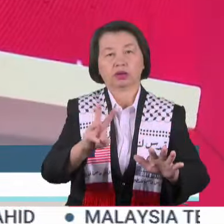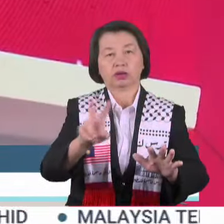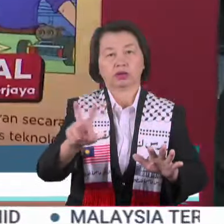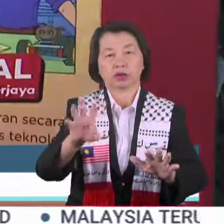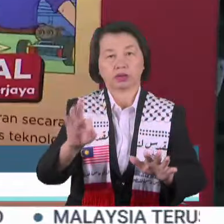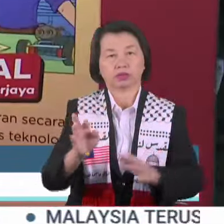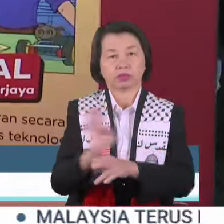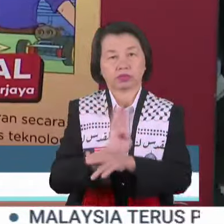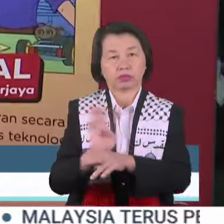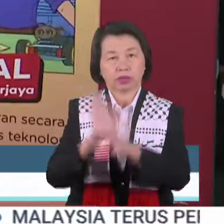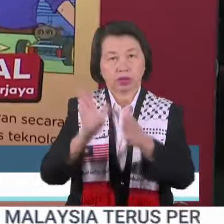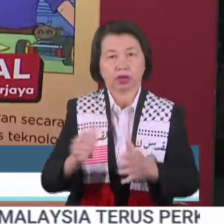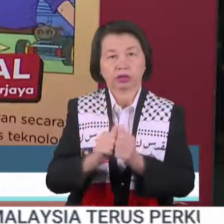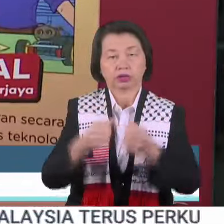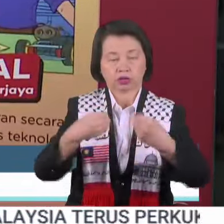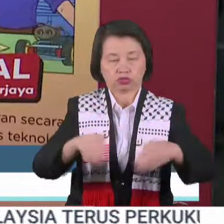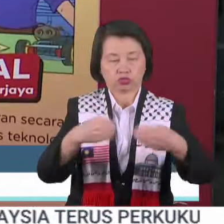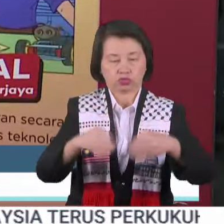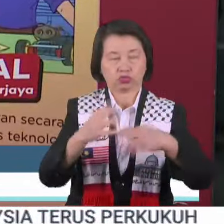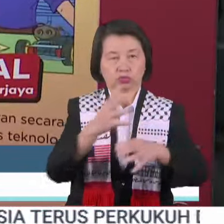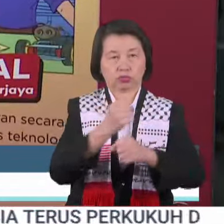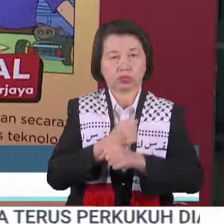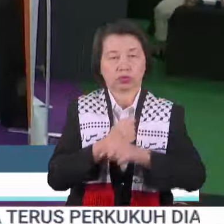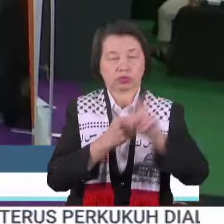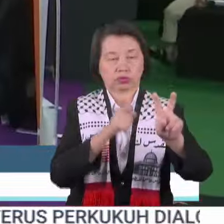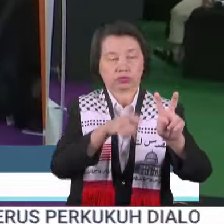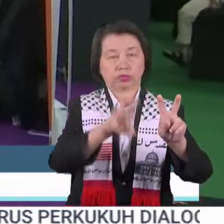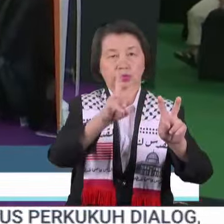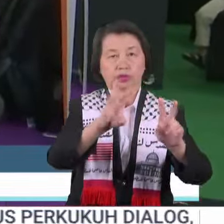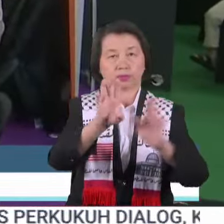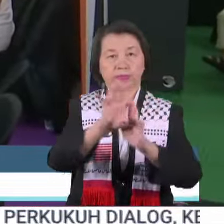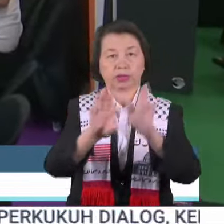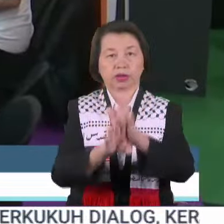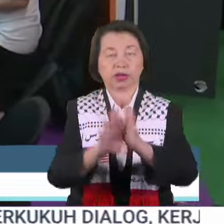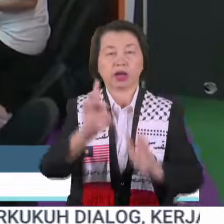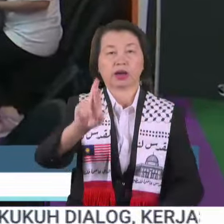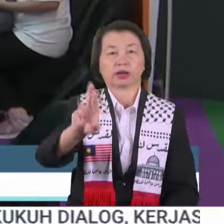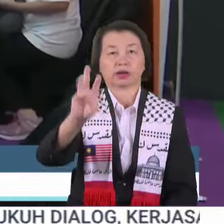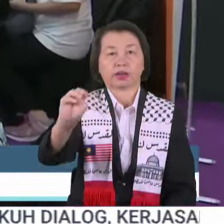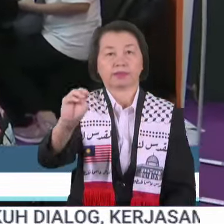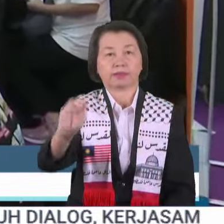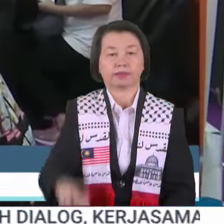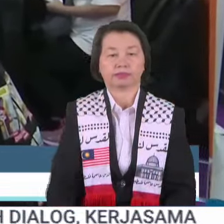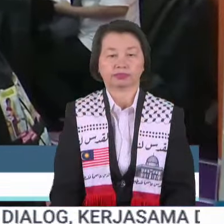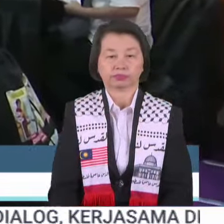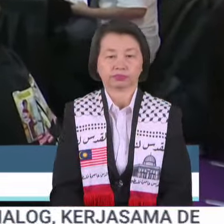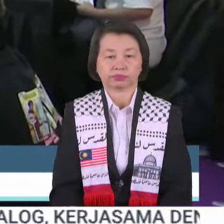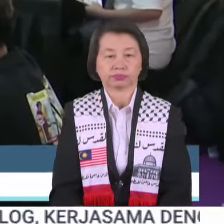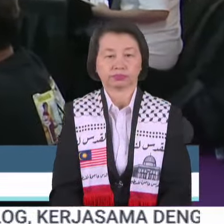564,629 usahawan dengan jualan dijana RM2.6 bilion.